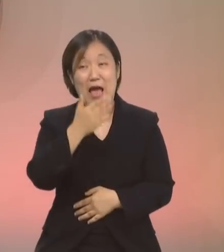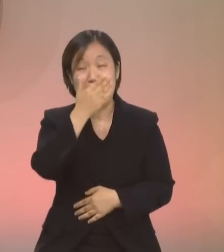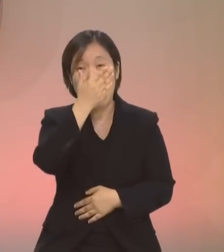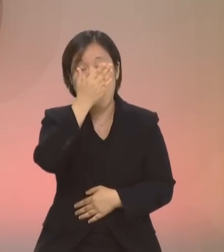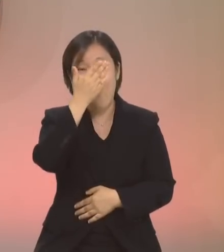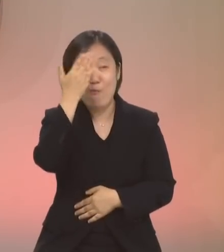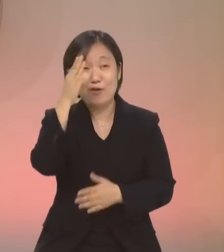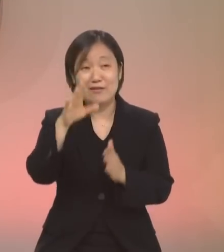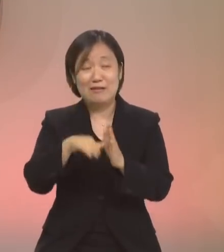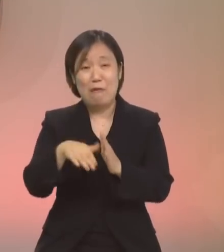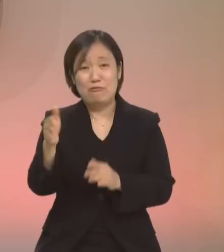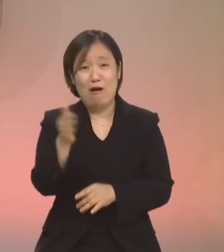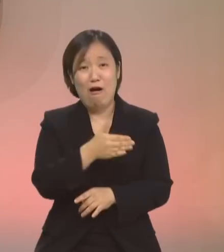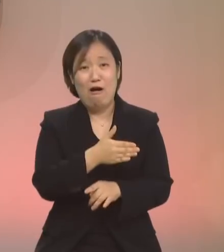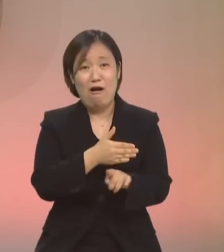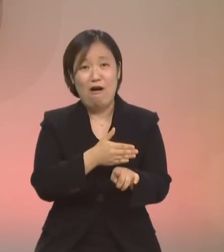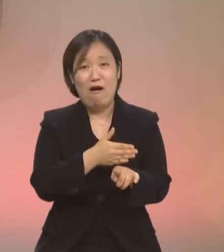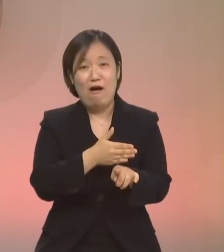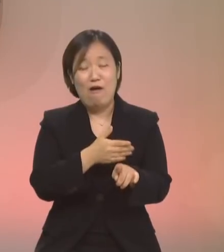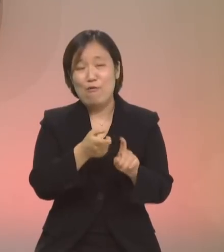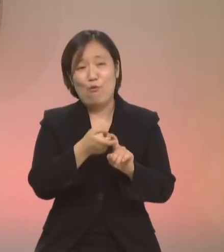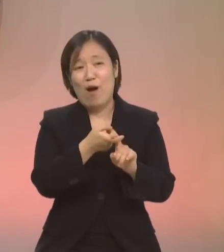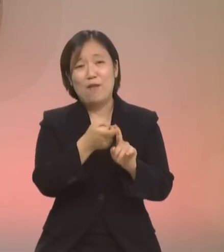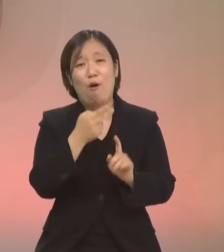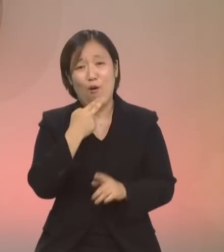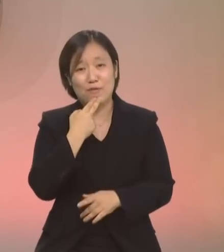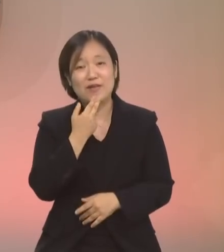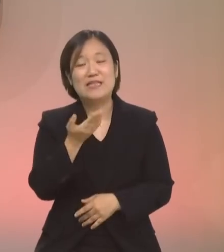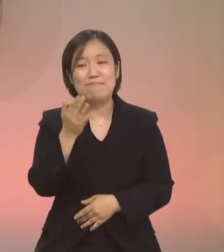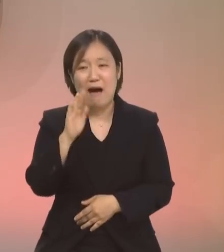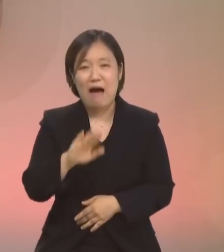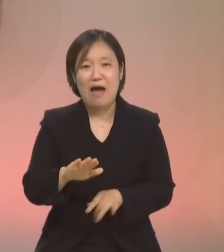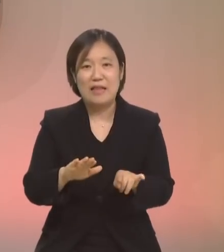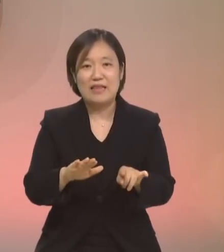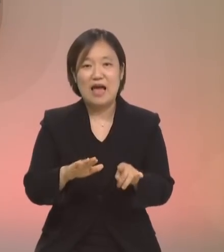시절에는 관심이 없었는데 이제 사회생활하면서